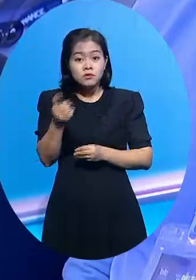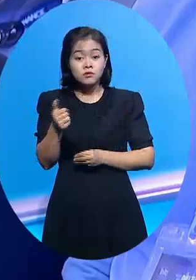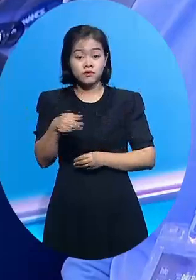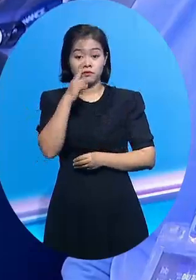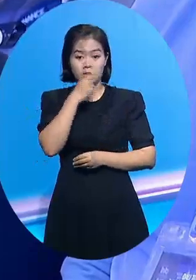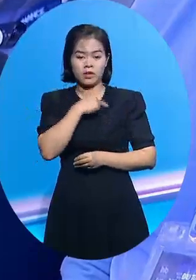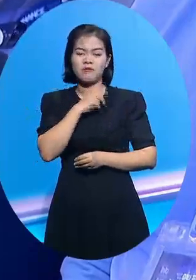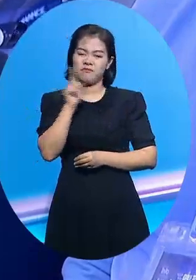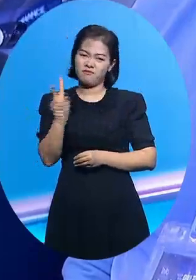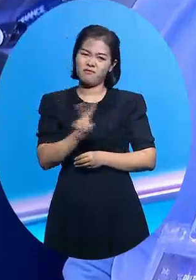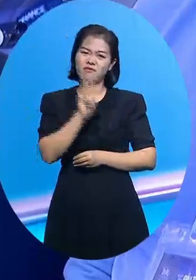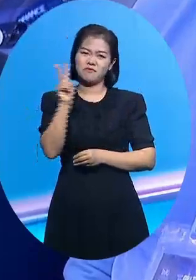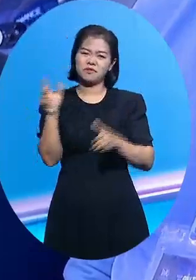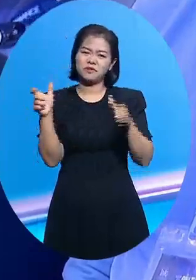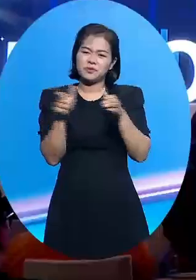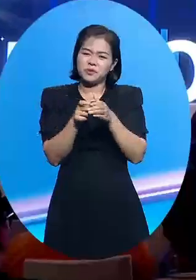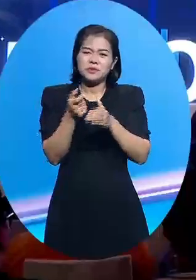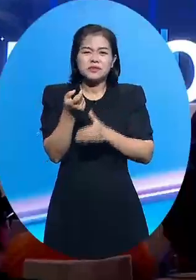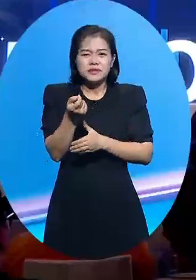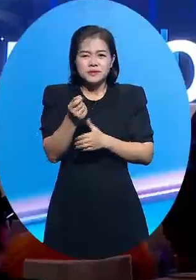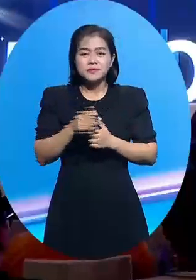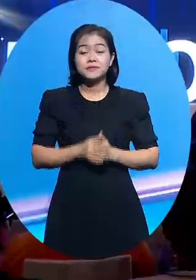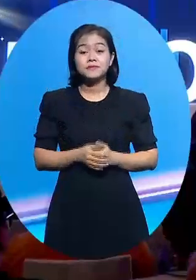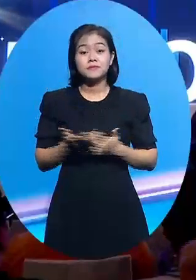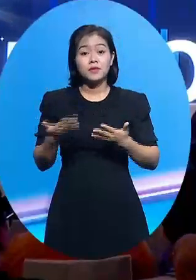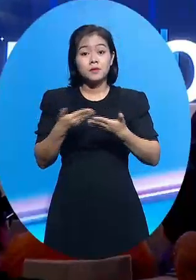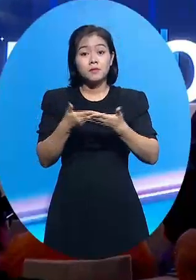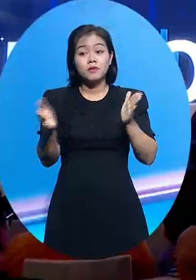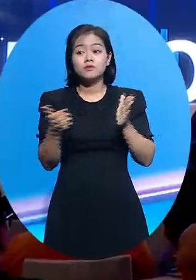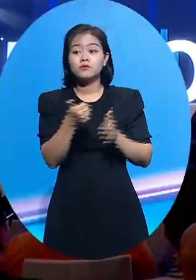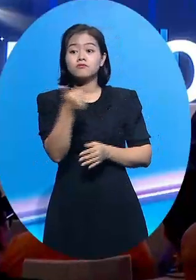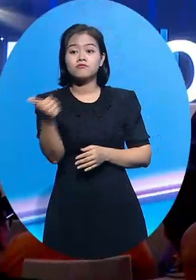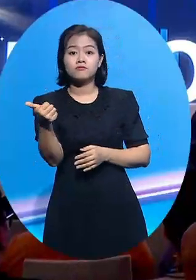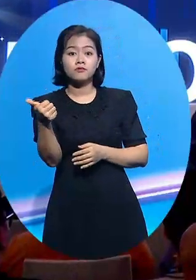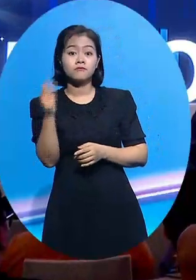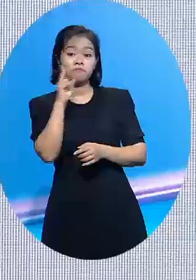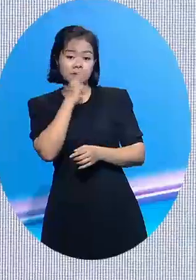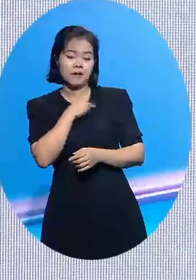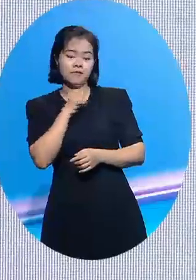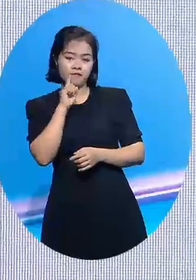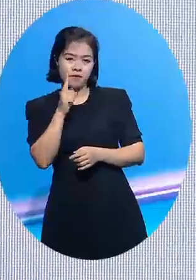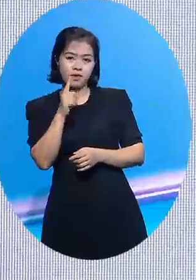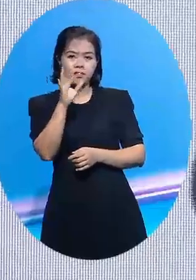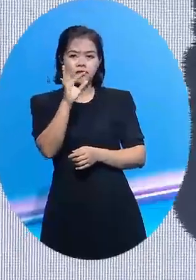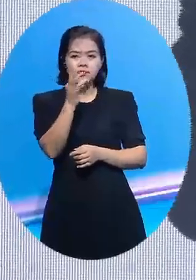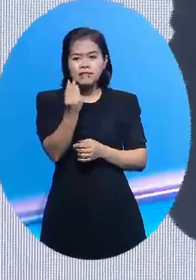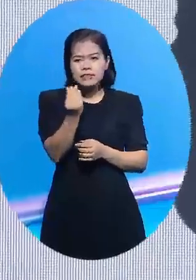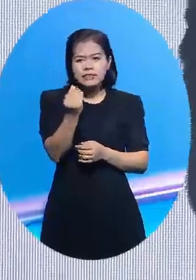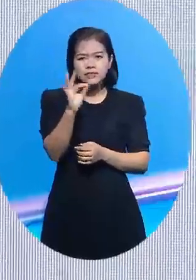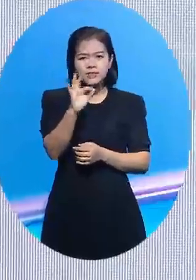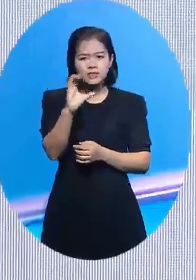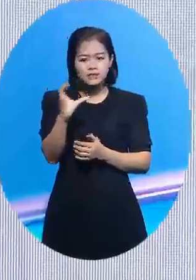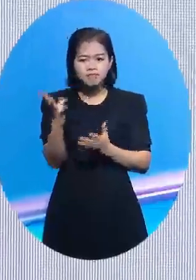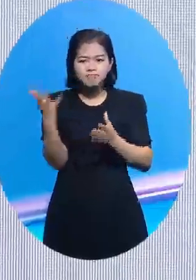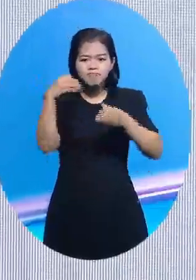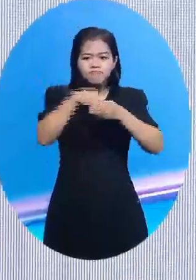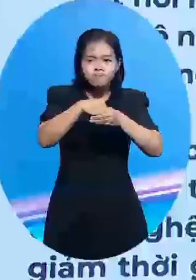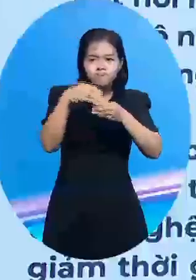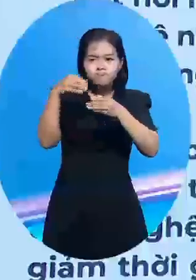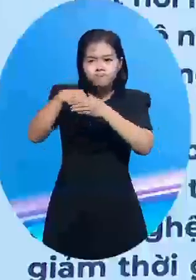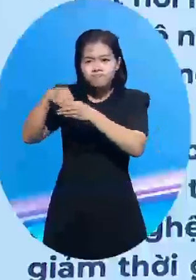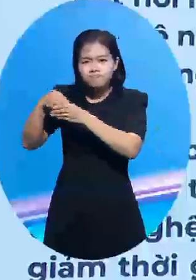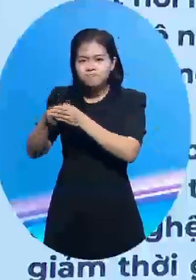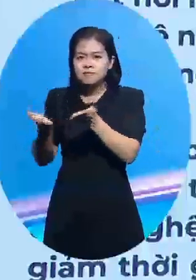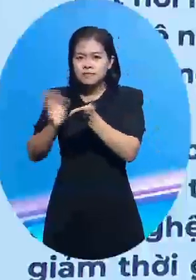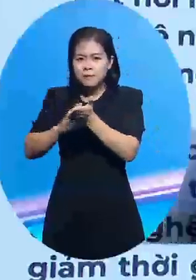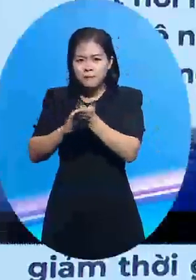ra cơ hội để Việt Nam đón các nhà đầu tư tham gia vào thị trường tài chính. Tại ngày hội, các diễn giả đã chia sẻ những kiến thức đầu tư của những lĩnh vực đang được quan tâm tại